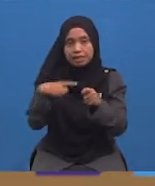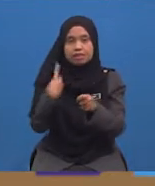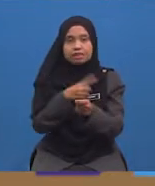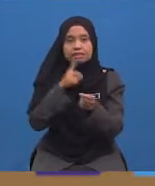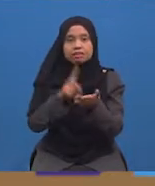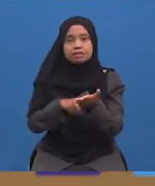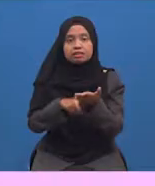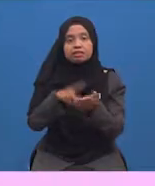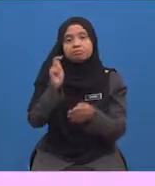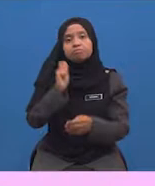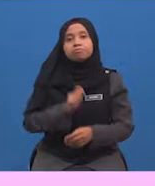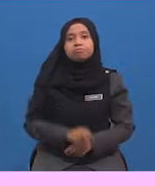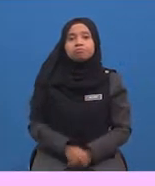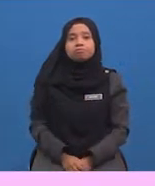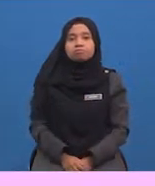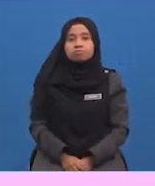tadi.